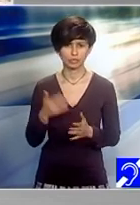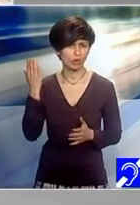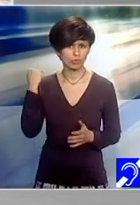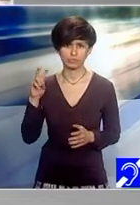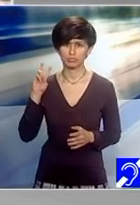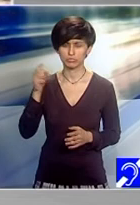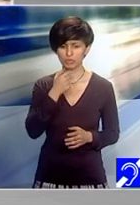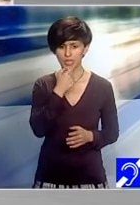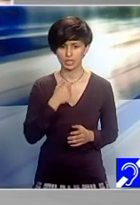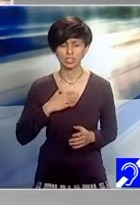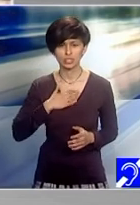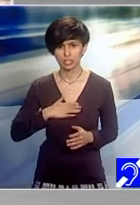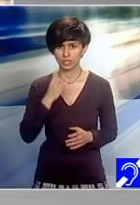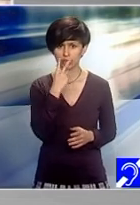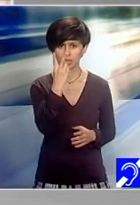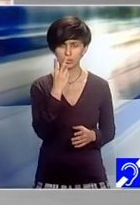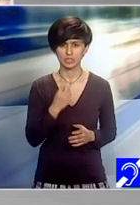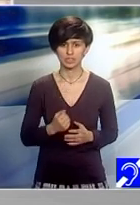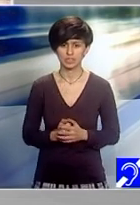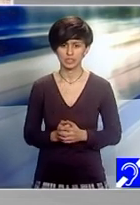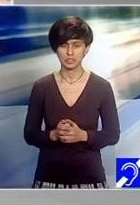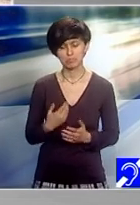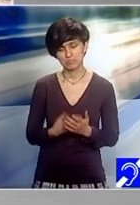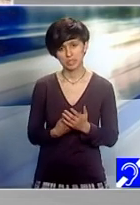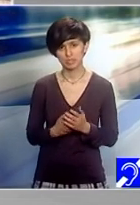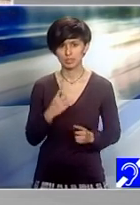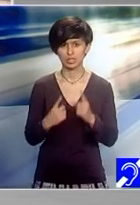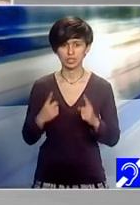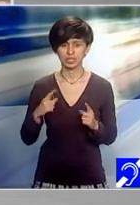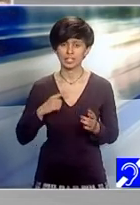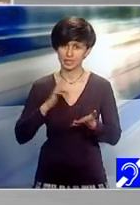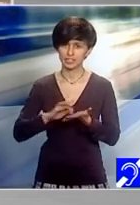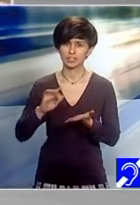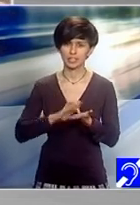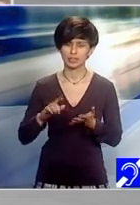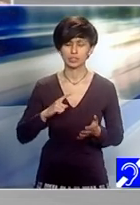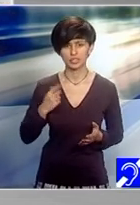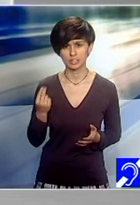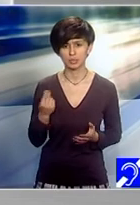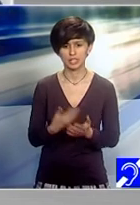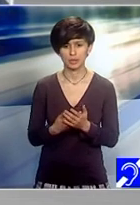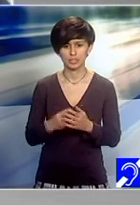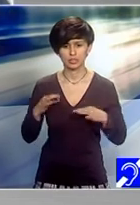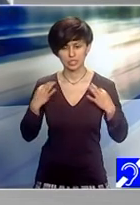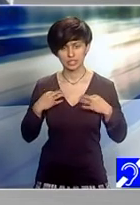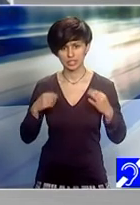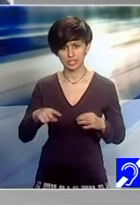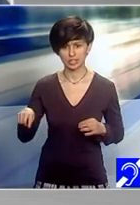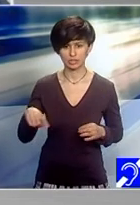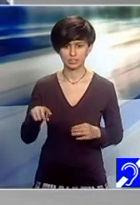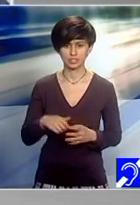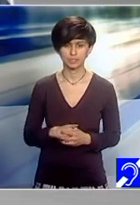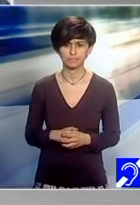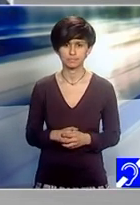dacă situația asta e gratuit și cum este... E foarte bine pentru sănătatea noastră. Desfășurăm o activitate